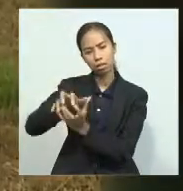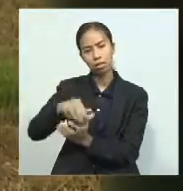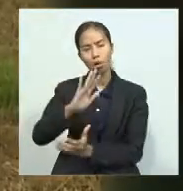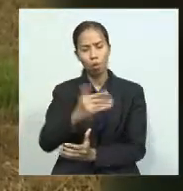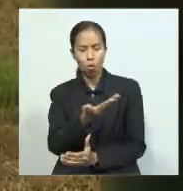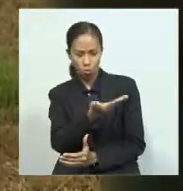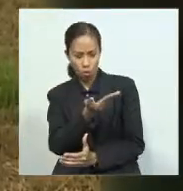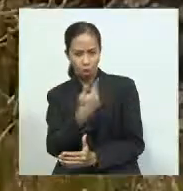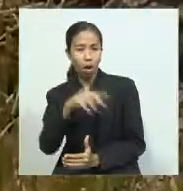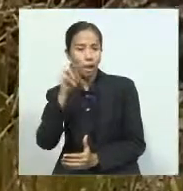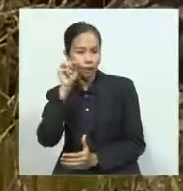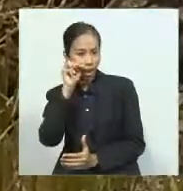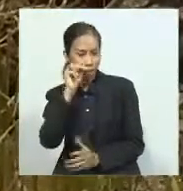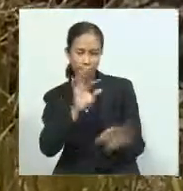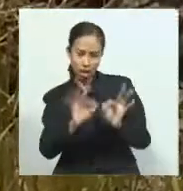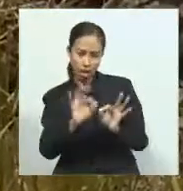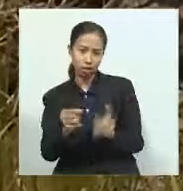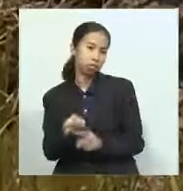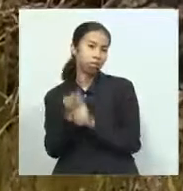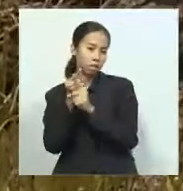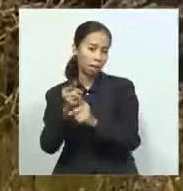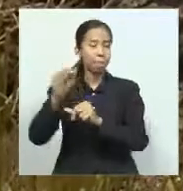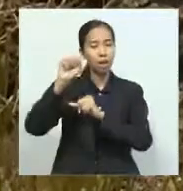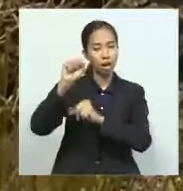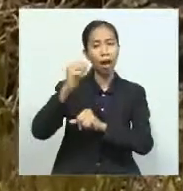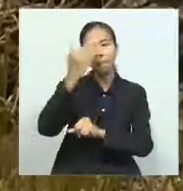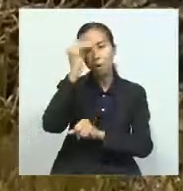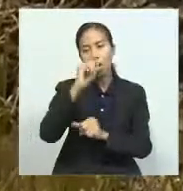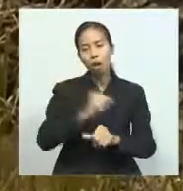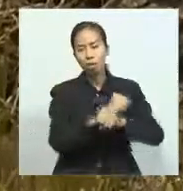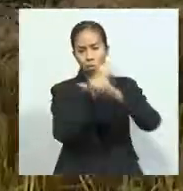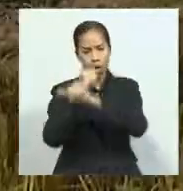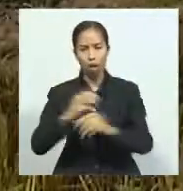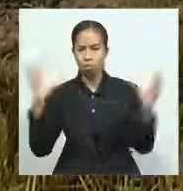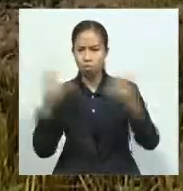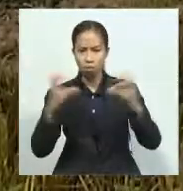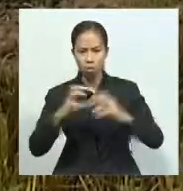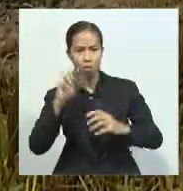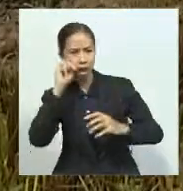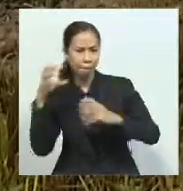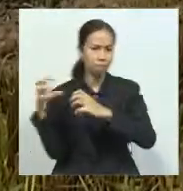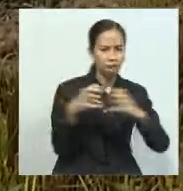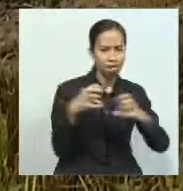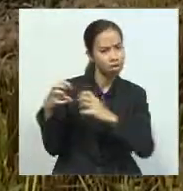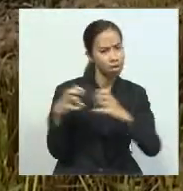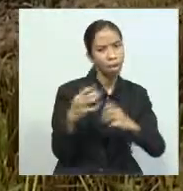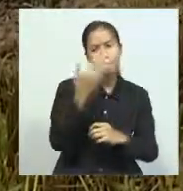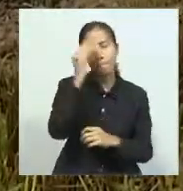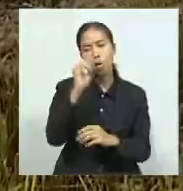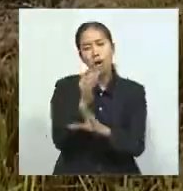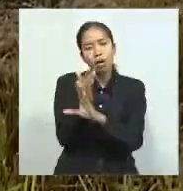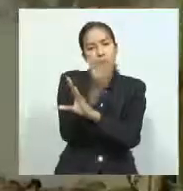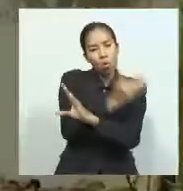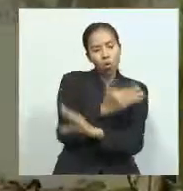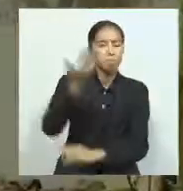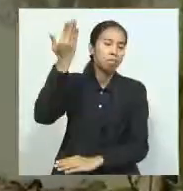ษตรจังหวัดนั้นแจ้งไว้เพื่อป้องกันการแย่งน้ำและก็ป้องกันเหตุทะเลาะวิวาทนะครับเพราะว่าก่อนหน้านี้พิจิตรนั้นมักจะมีข่